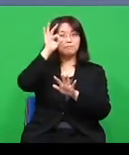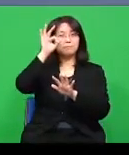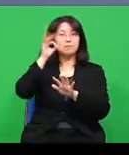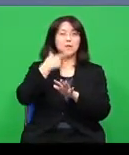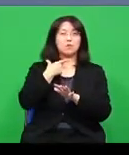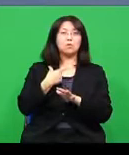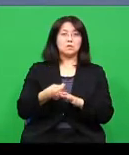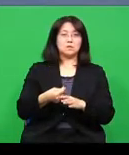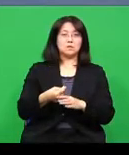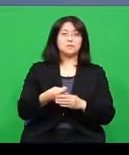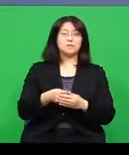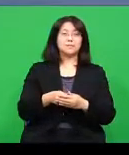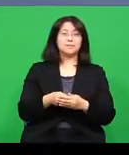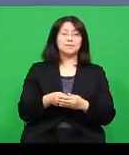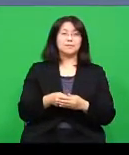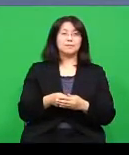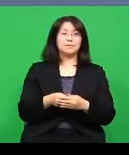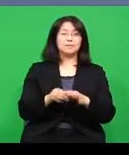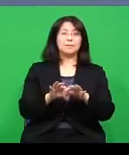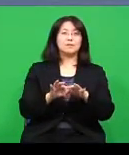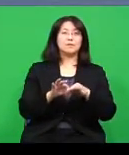まあ、パレードもご覧いただきたいな